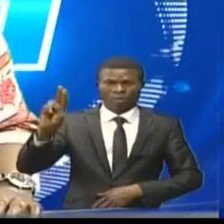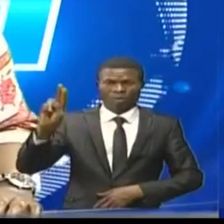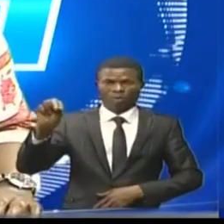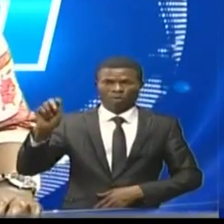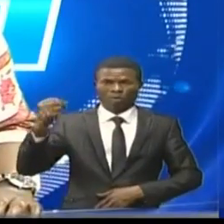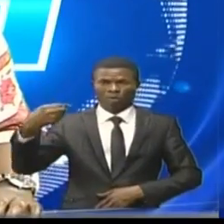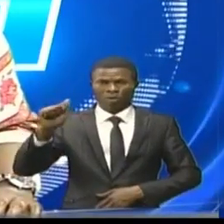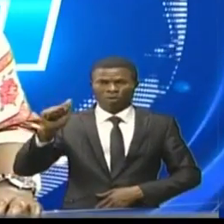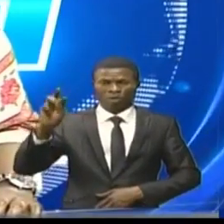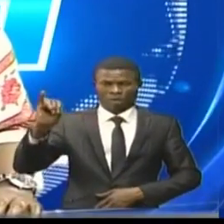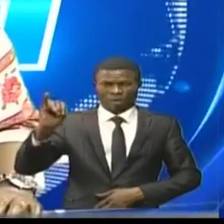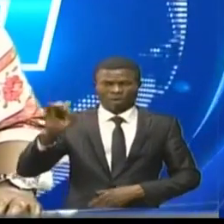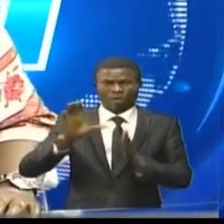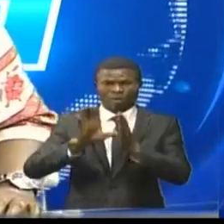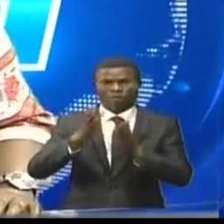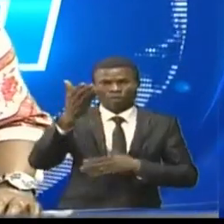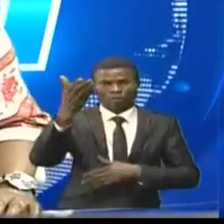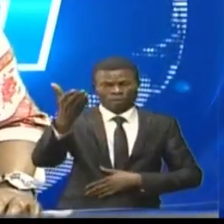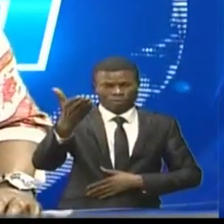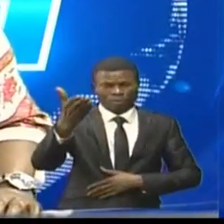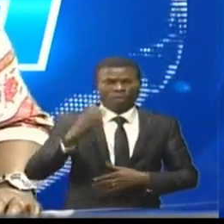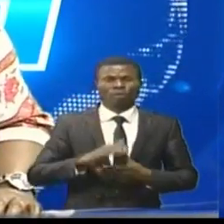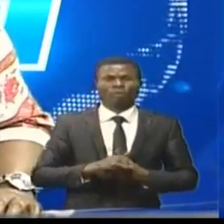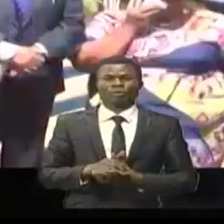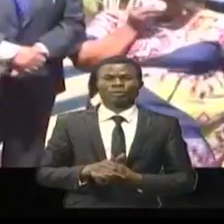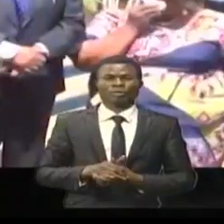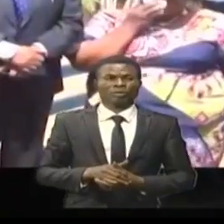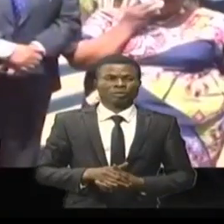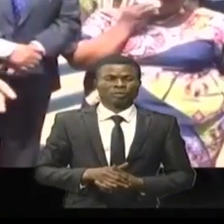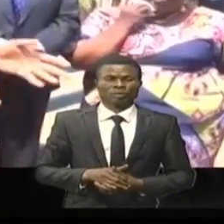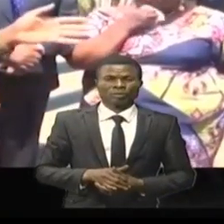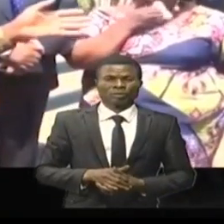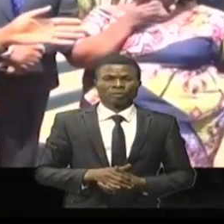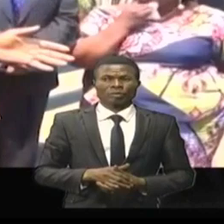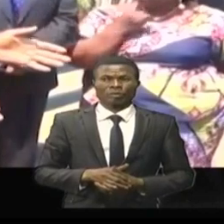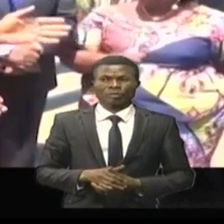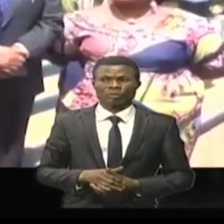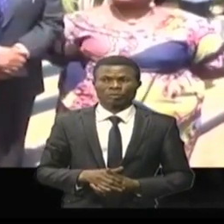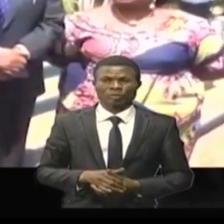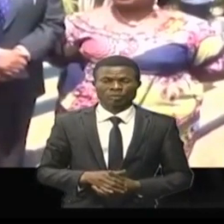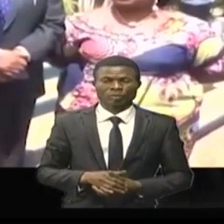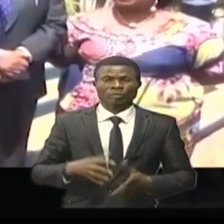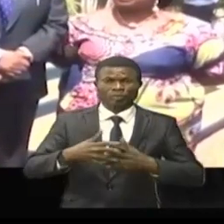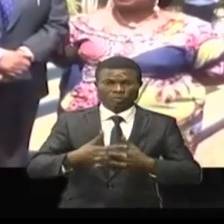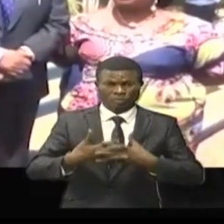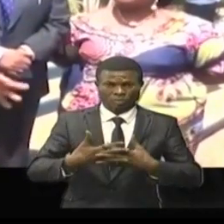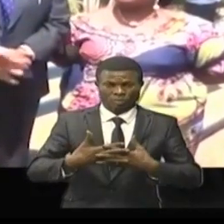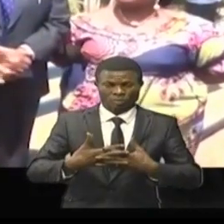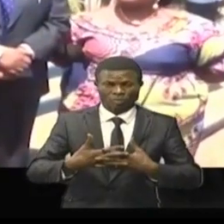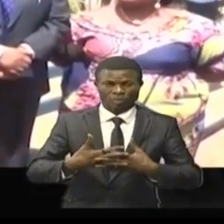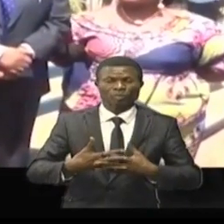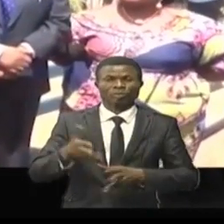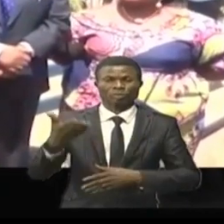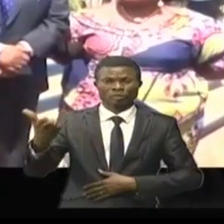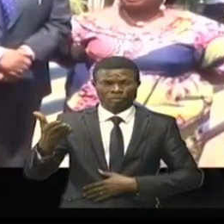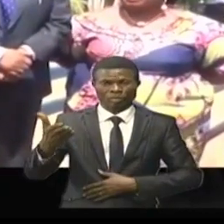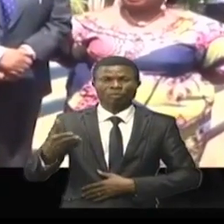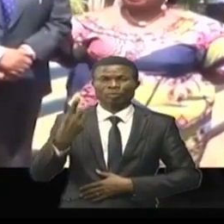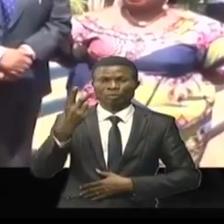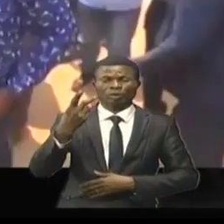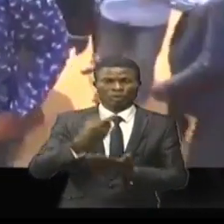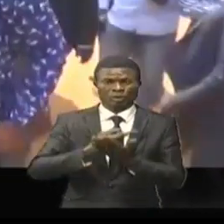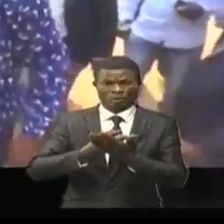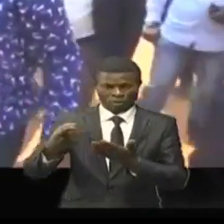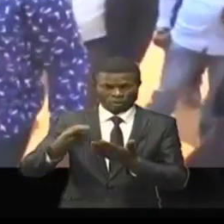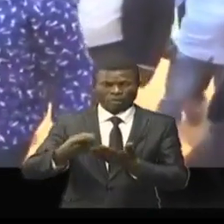quelques jours. Un reportage signé Didier Mumba. Vous serez surpris de voir les engins dans moins de 2 semaines déjà commencer à faire la route.